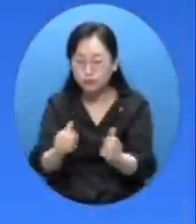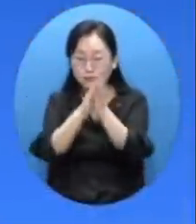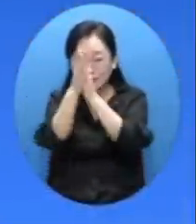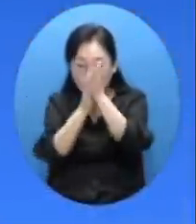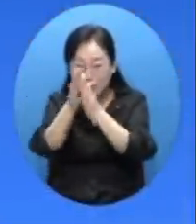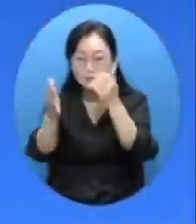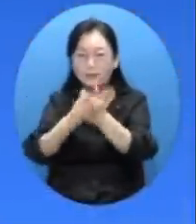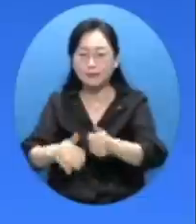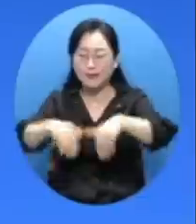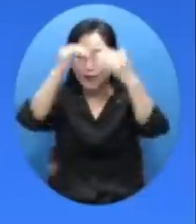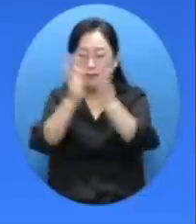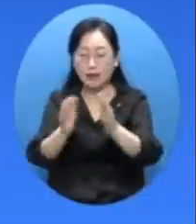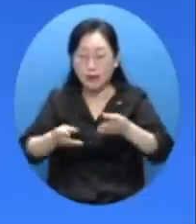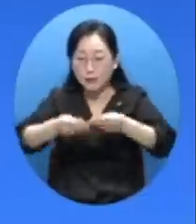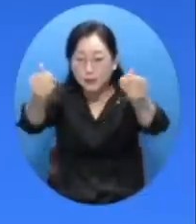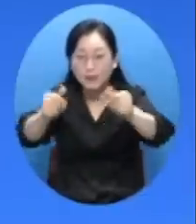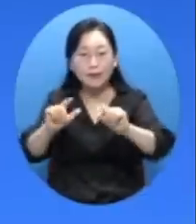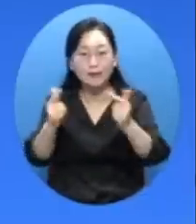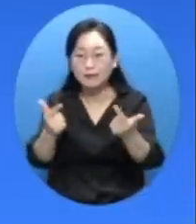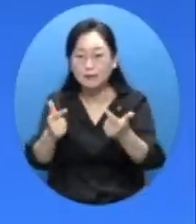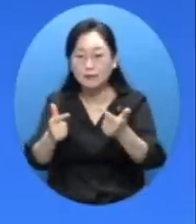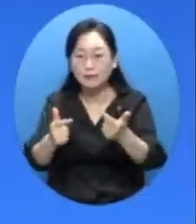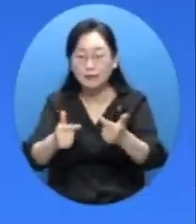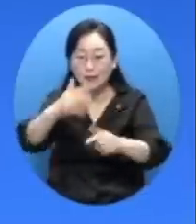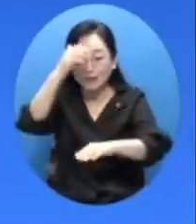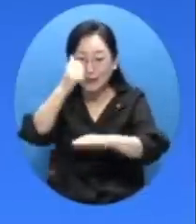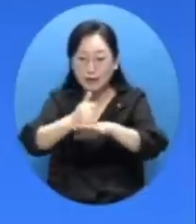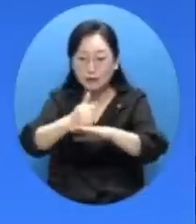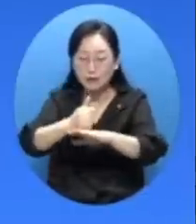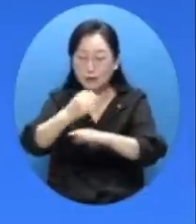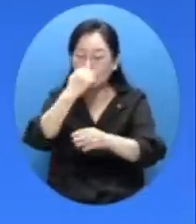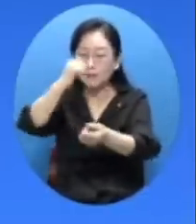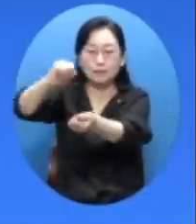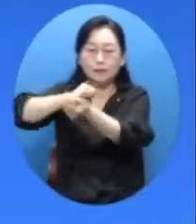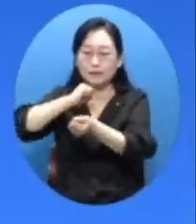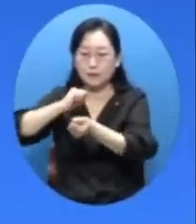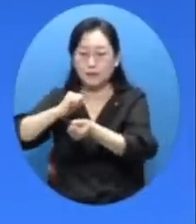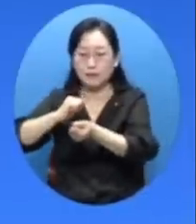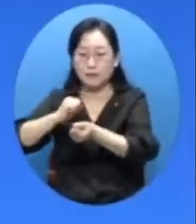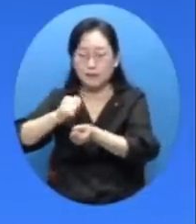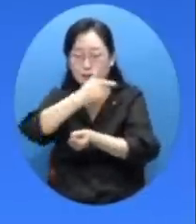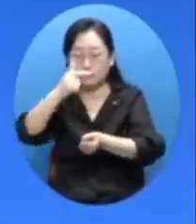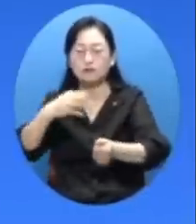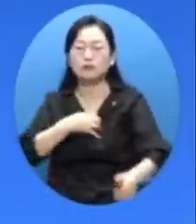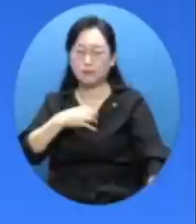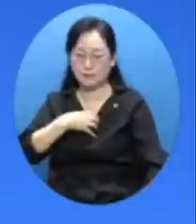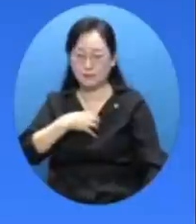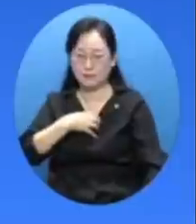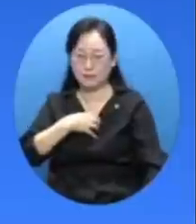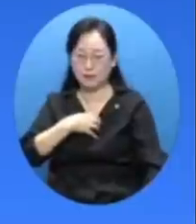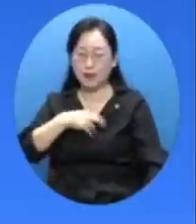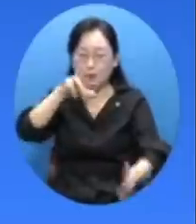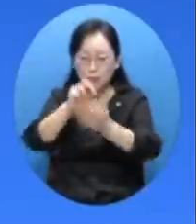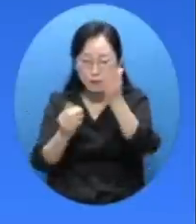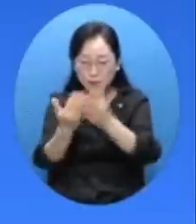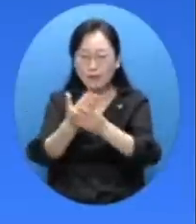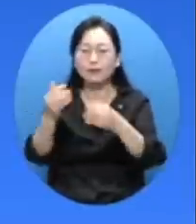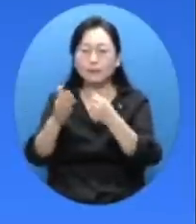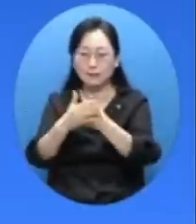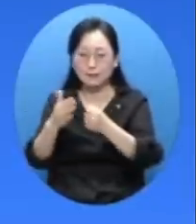때문에 저들을 멸하지 않으면 결국 이스라엘 백성들이 우상 숭배에 빠지게 되고 큰 위험에 빠지게 되고 문제에 빠지게 되기